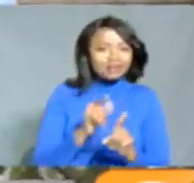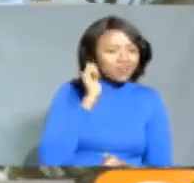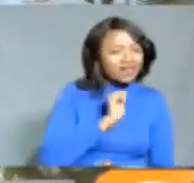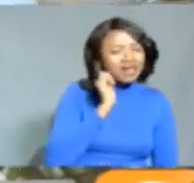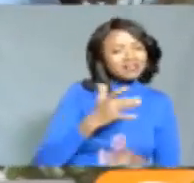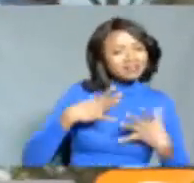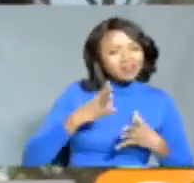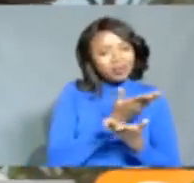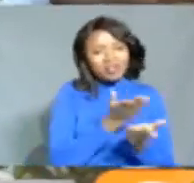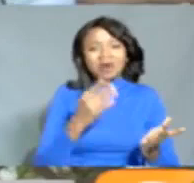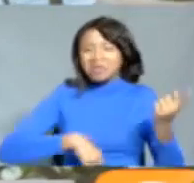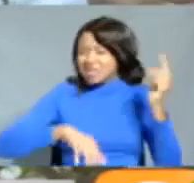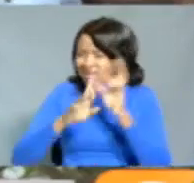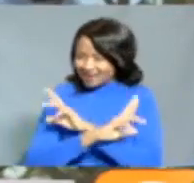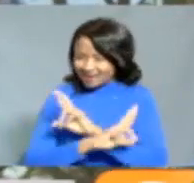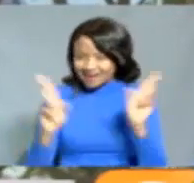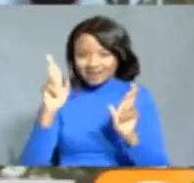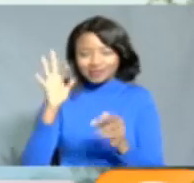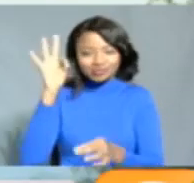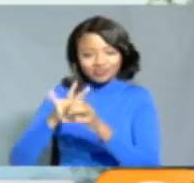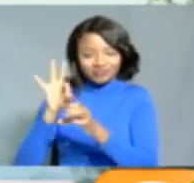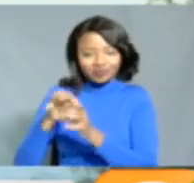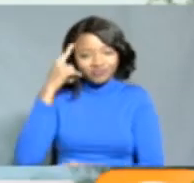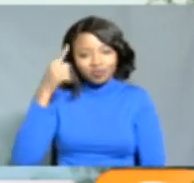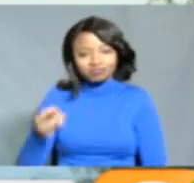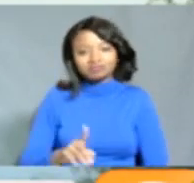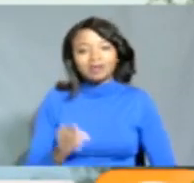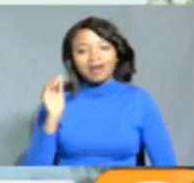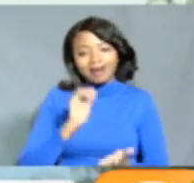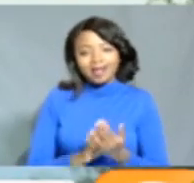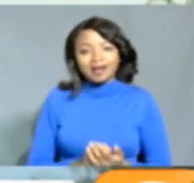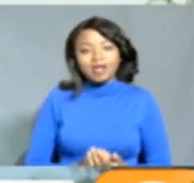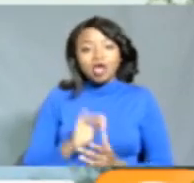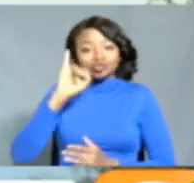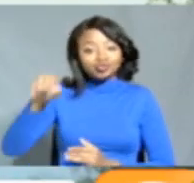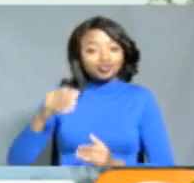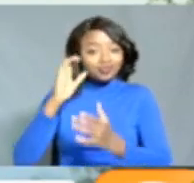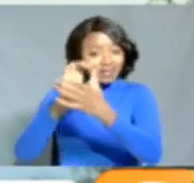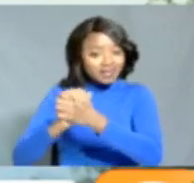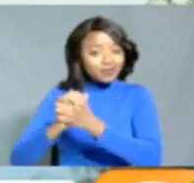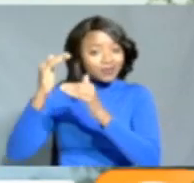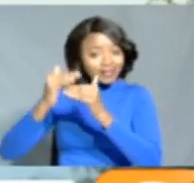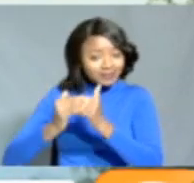hapa. Tumejipanga tutashinda kura hawa Kalenjini hawa. Jubilee itaenda mbele.